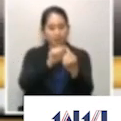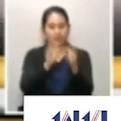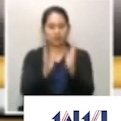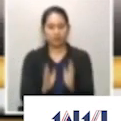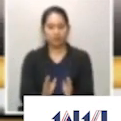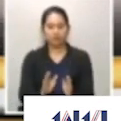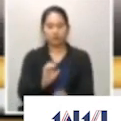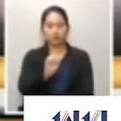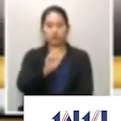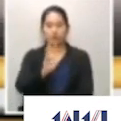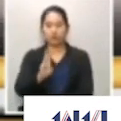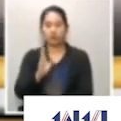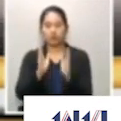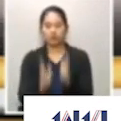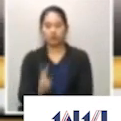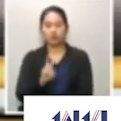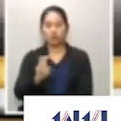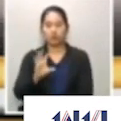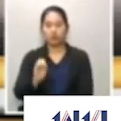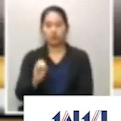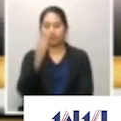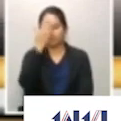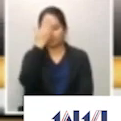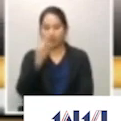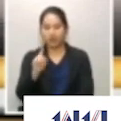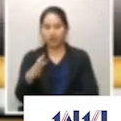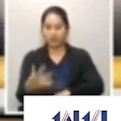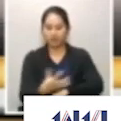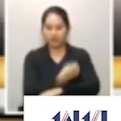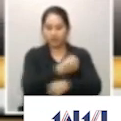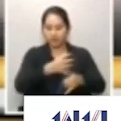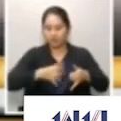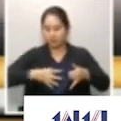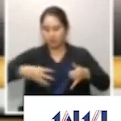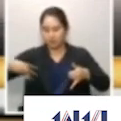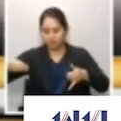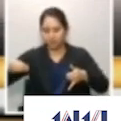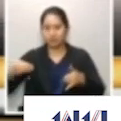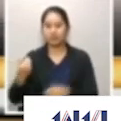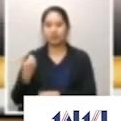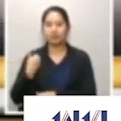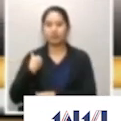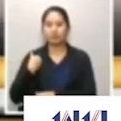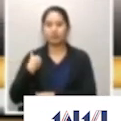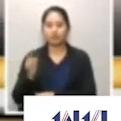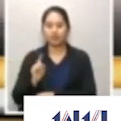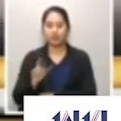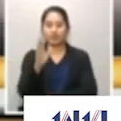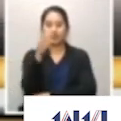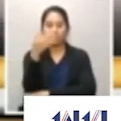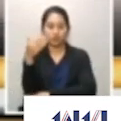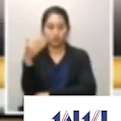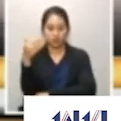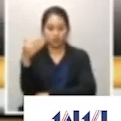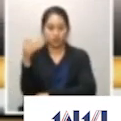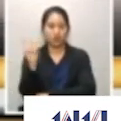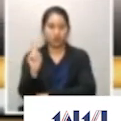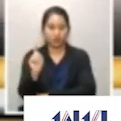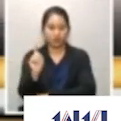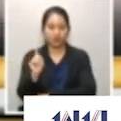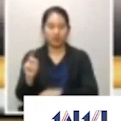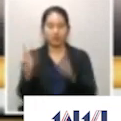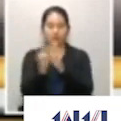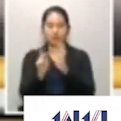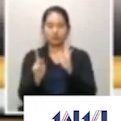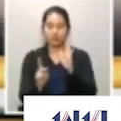คนเพื่อการสืบทอดอำนาจและมีการชูธงของการออกกฎหม